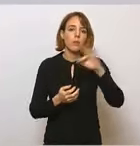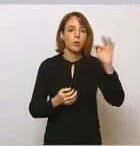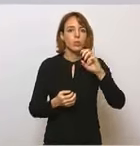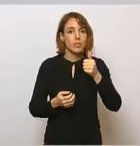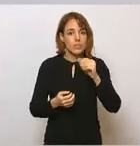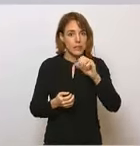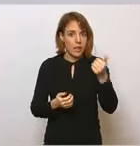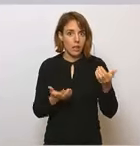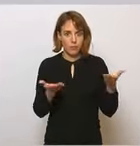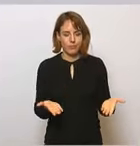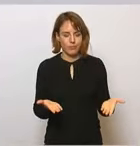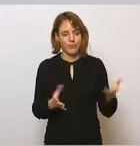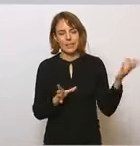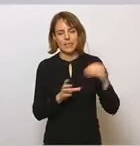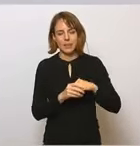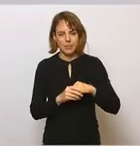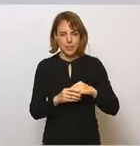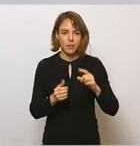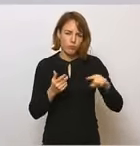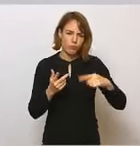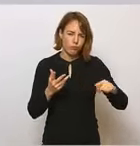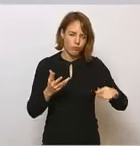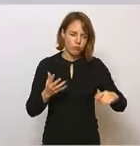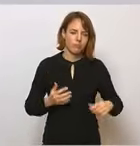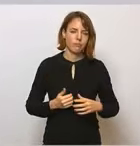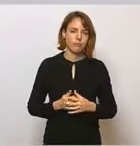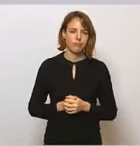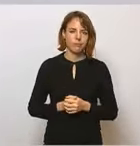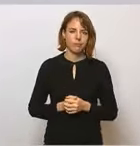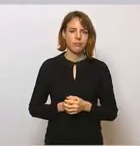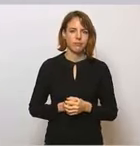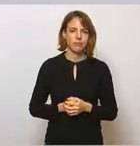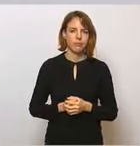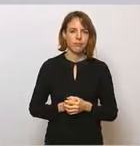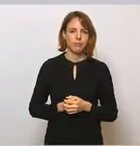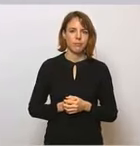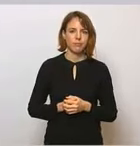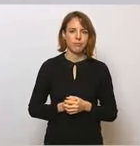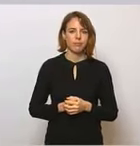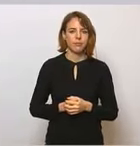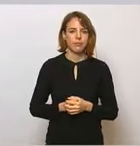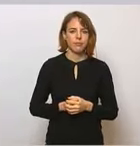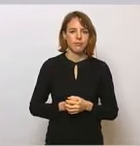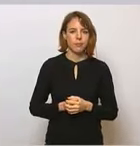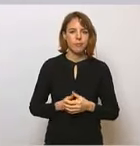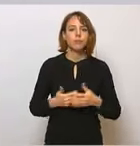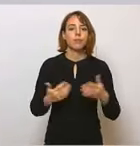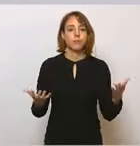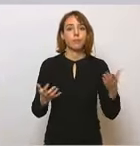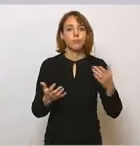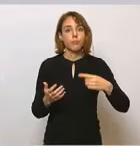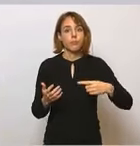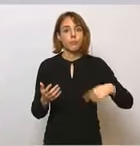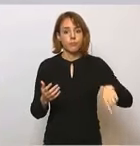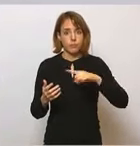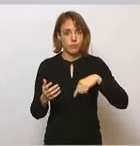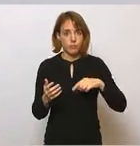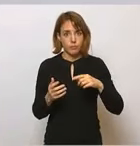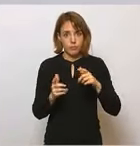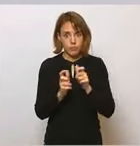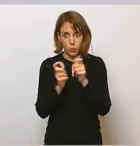avec nous aujourd'hui, et d'autres. Et nous représentons des entreprises qui sont très présentes en